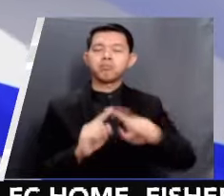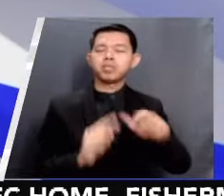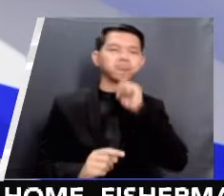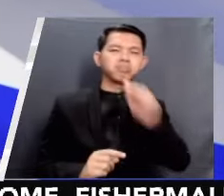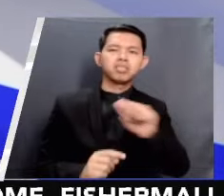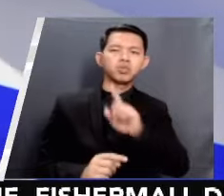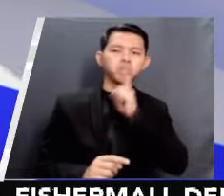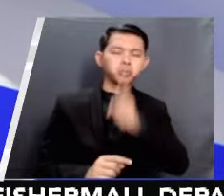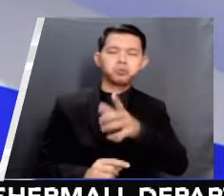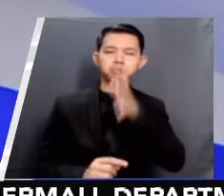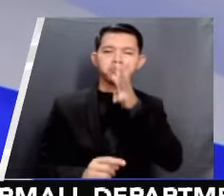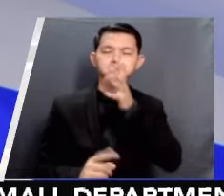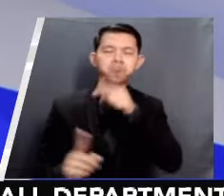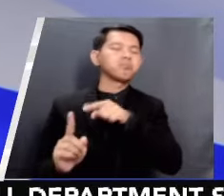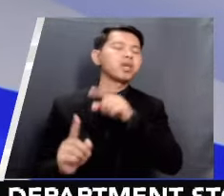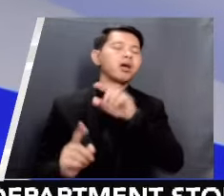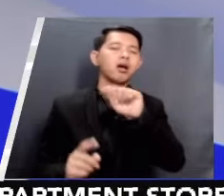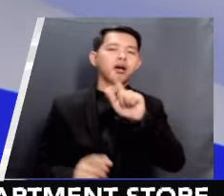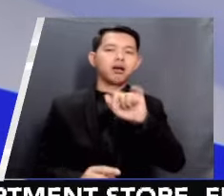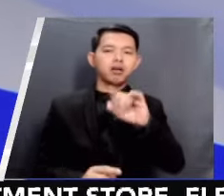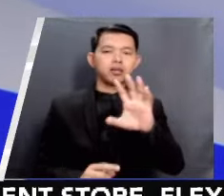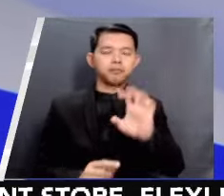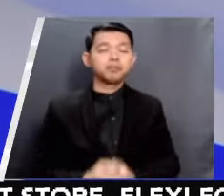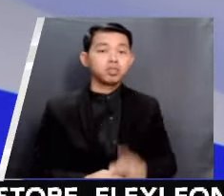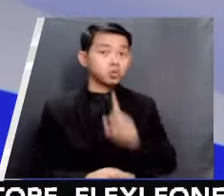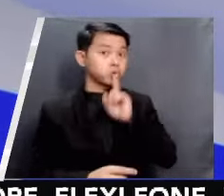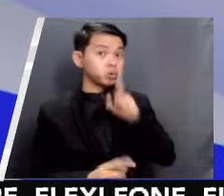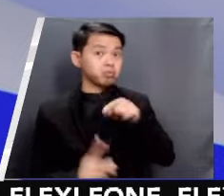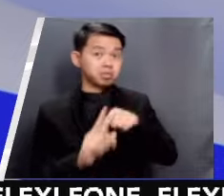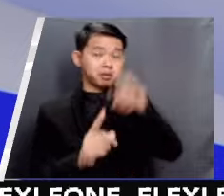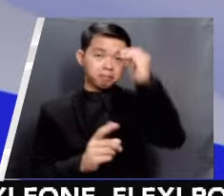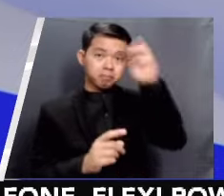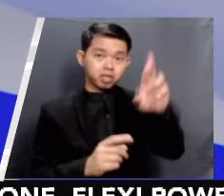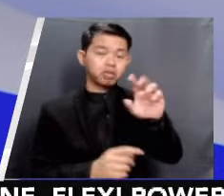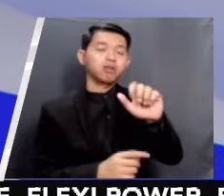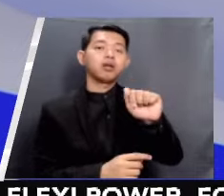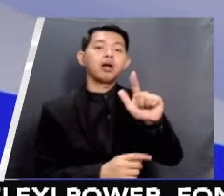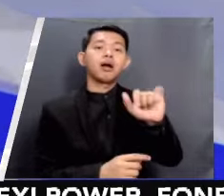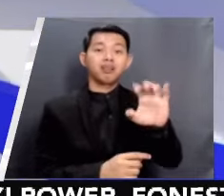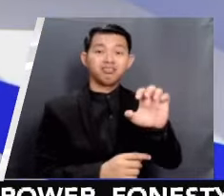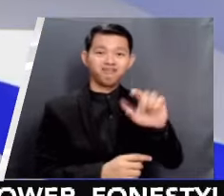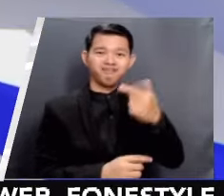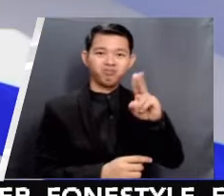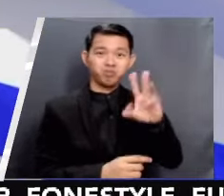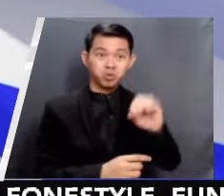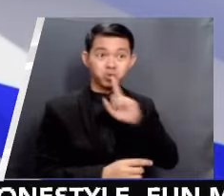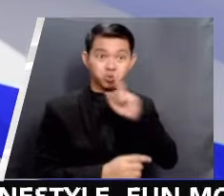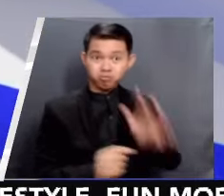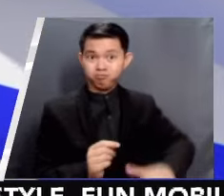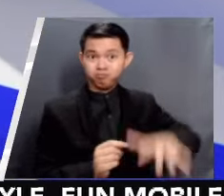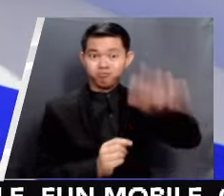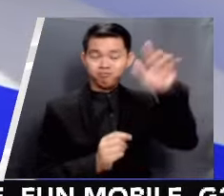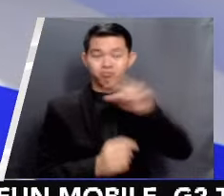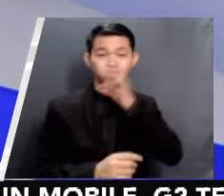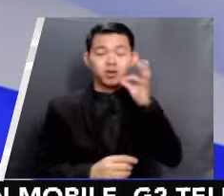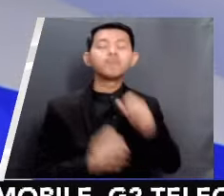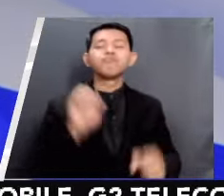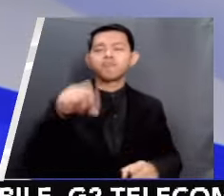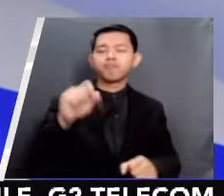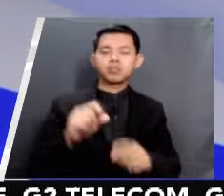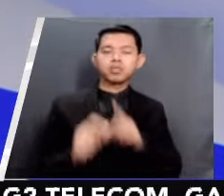bang lumaki sa farm si Mayor? Ay, opo. May isang building doon, building or isang maliit